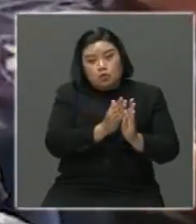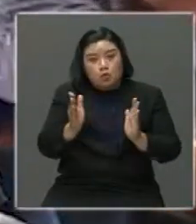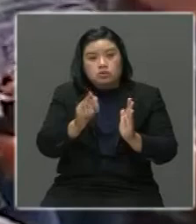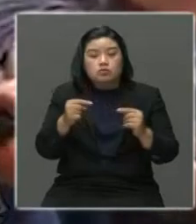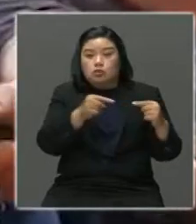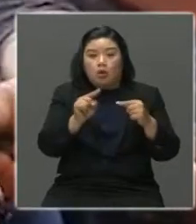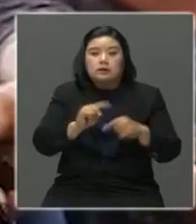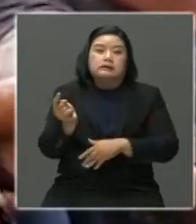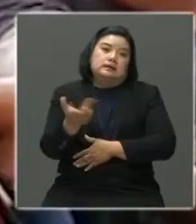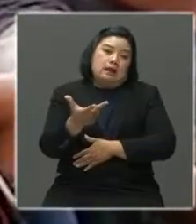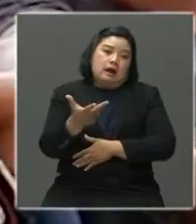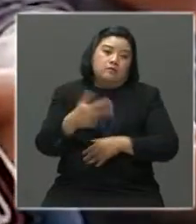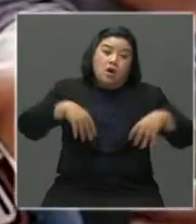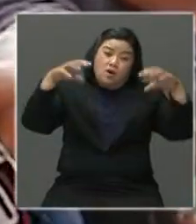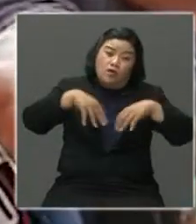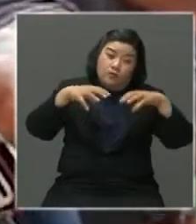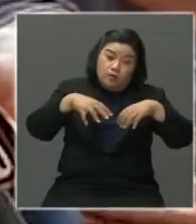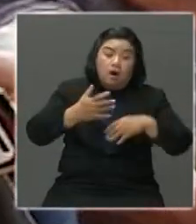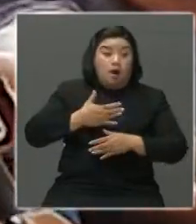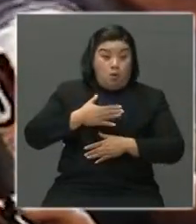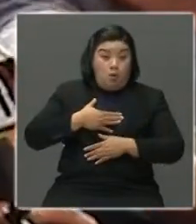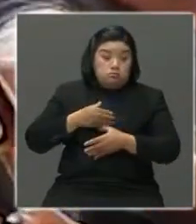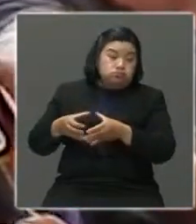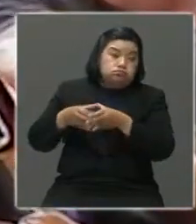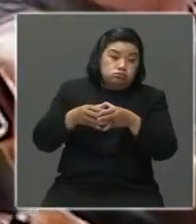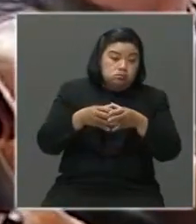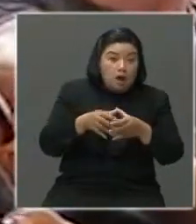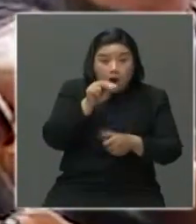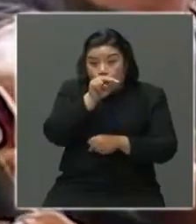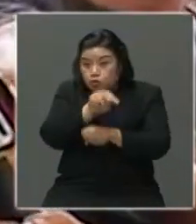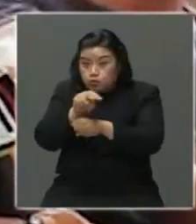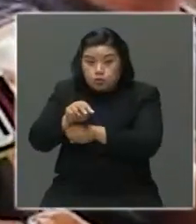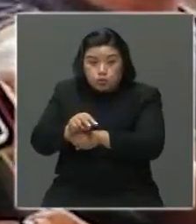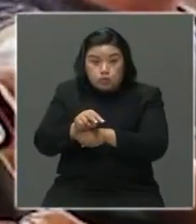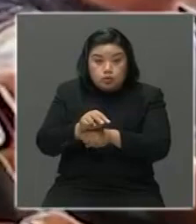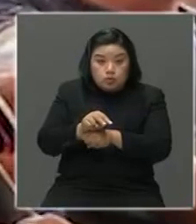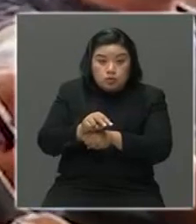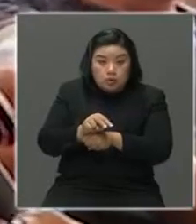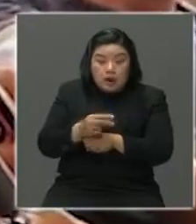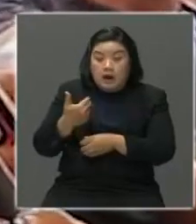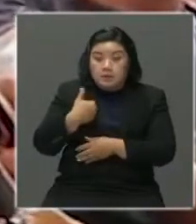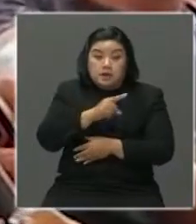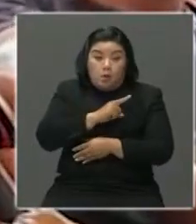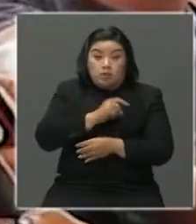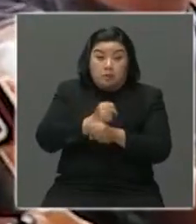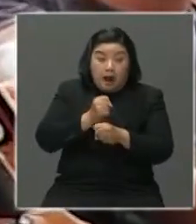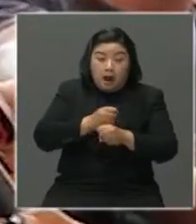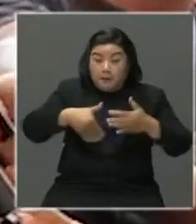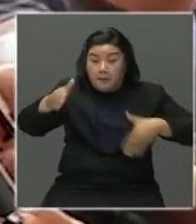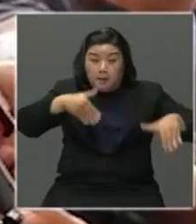างนี้นะครับเราก็ออกไปแยกกันดูหมดแล้วเนี่ยข้างหลังผมเนี่ยไปแยกแบ่งโซนกันดูหมดน